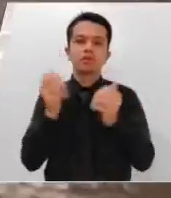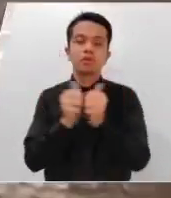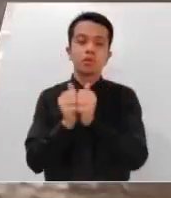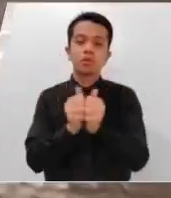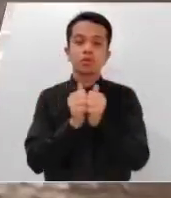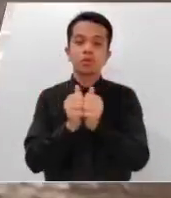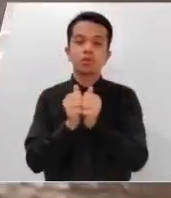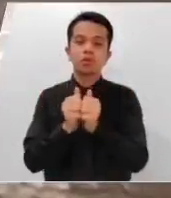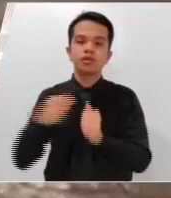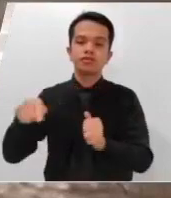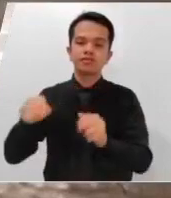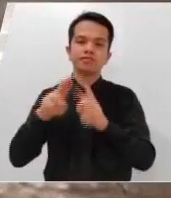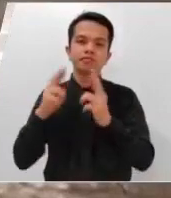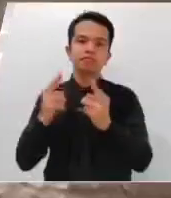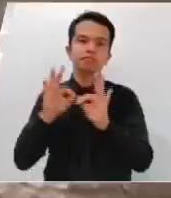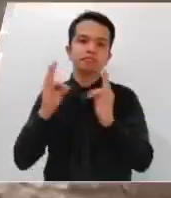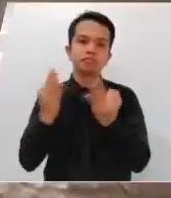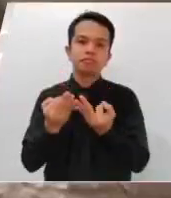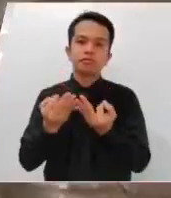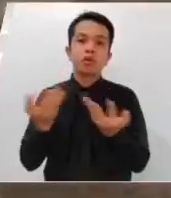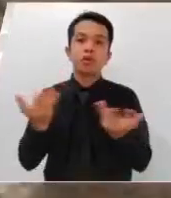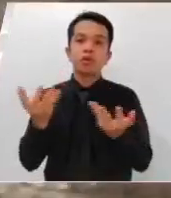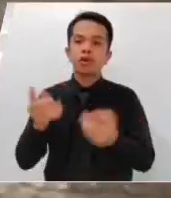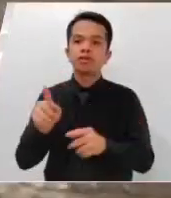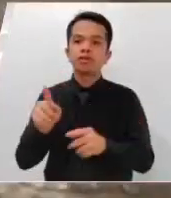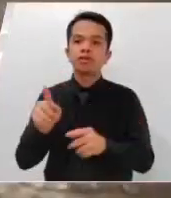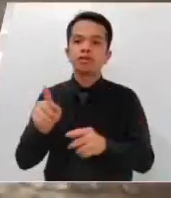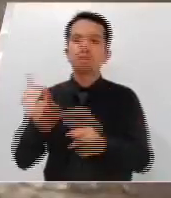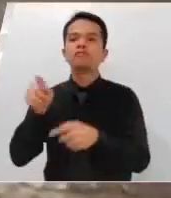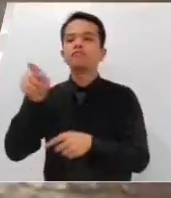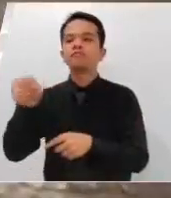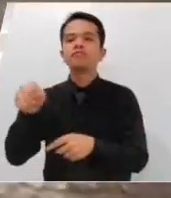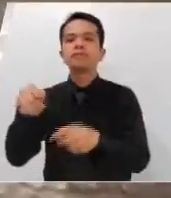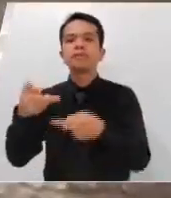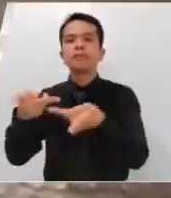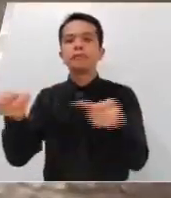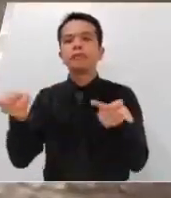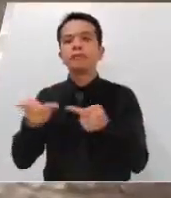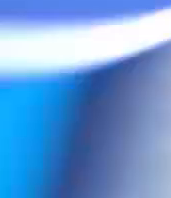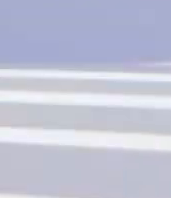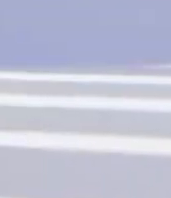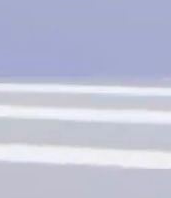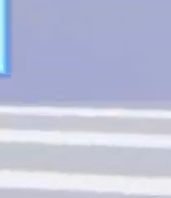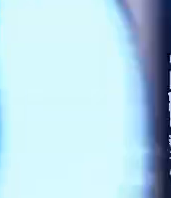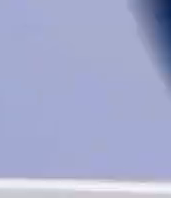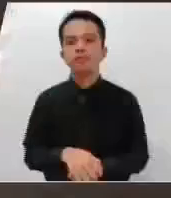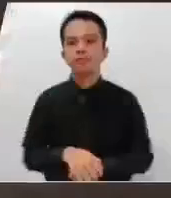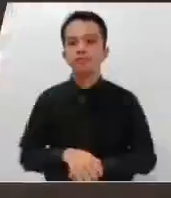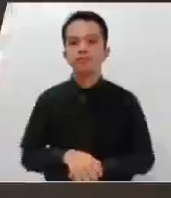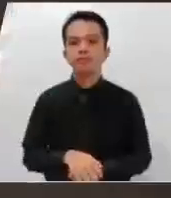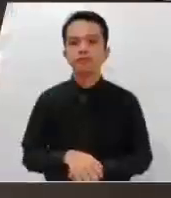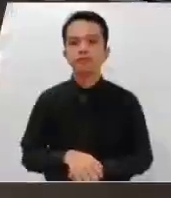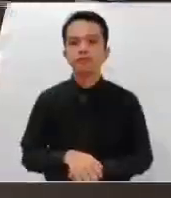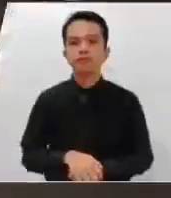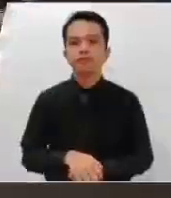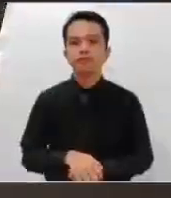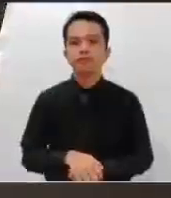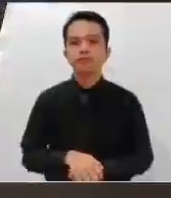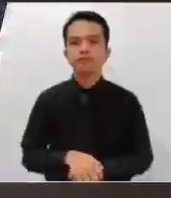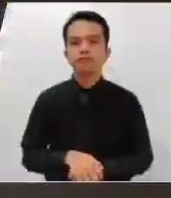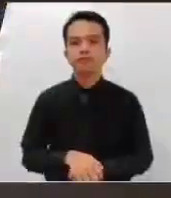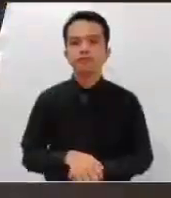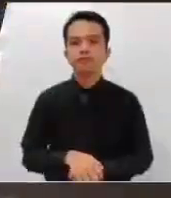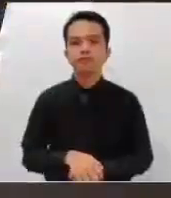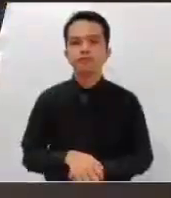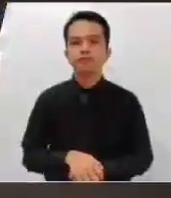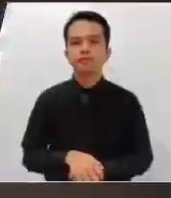mahal sa buhay sa isang amusement park at dito sa lungsod ng Pasay. Merry Christmas!